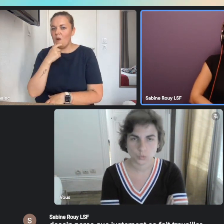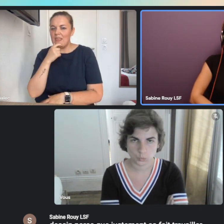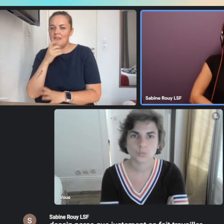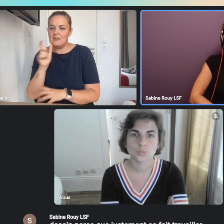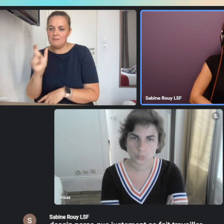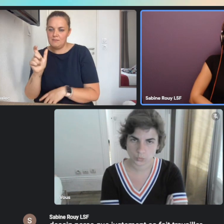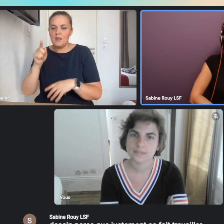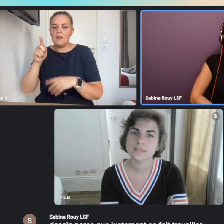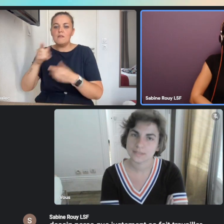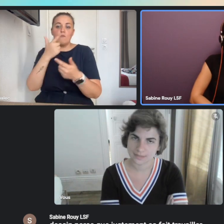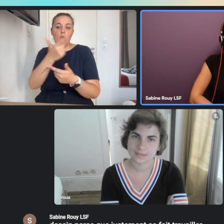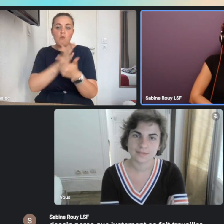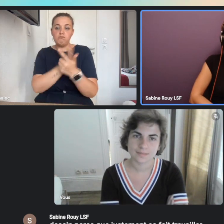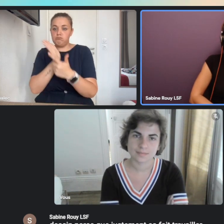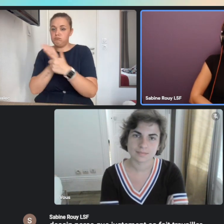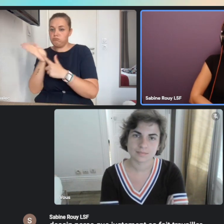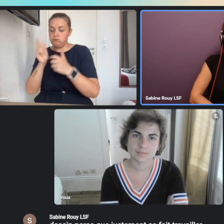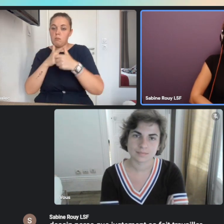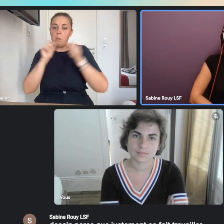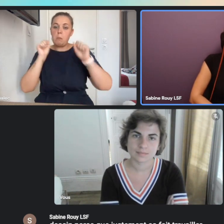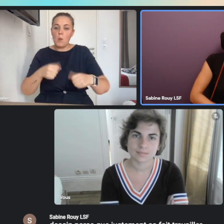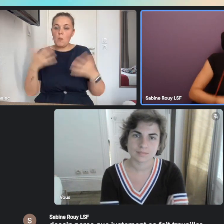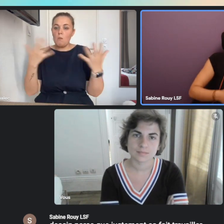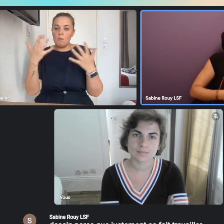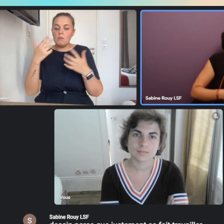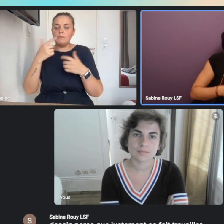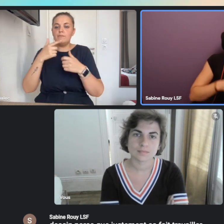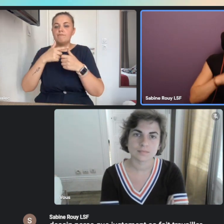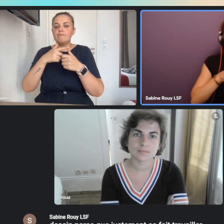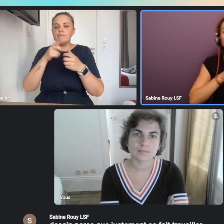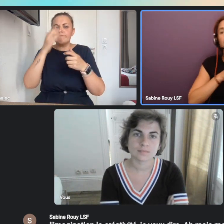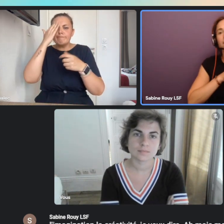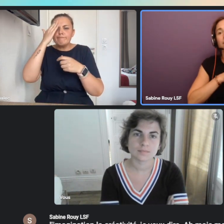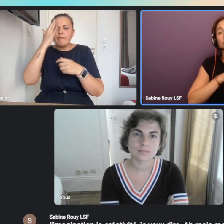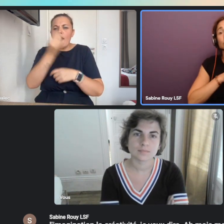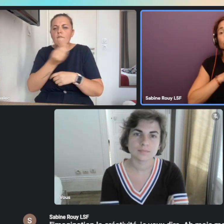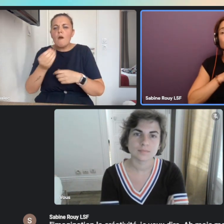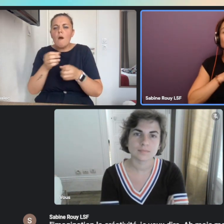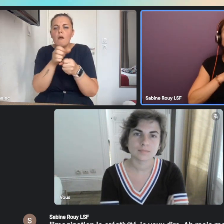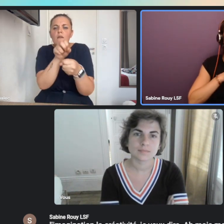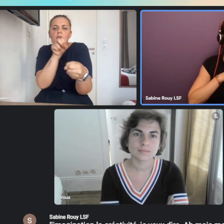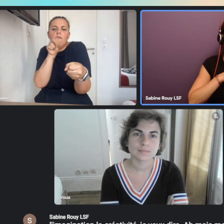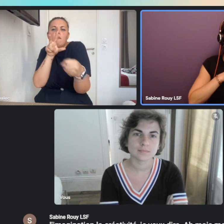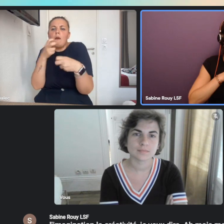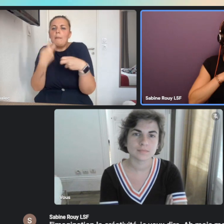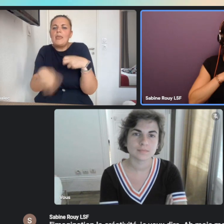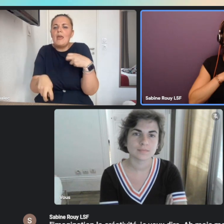swing, c'est de l'anglais. Donc il y avait 2 sens possibles. Ça peut être,